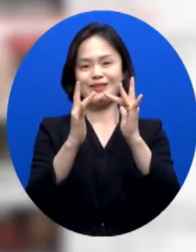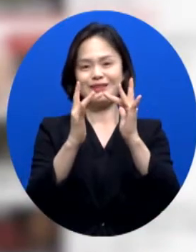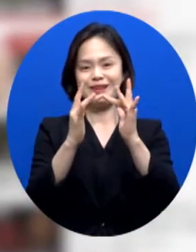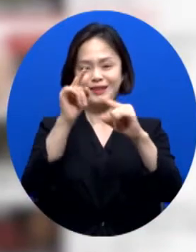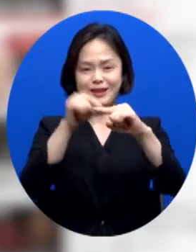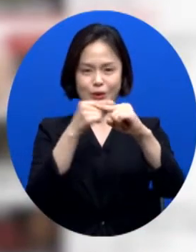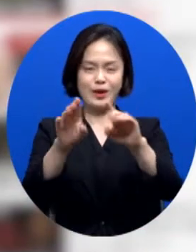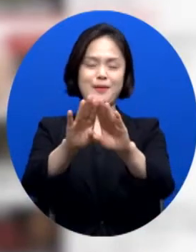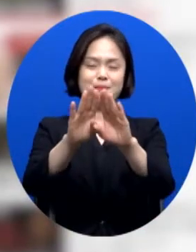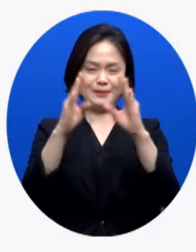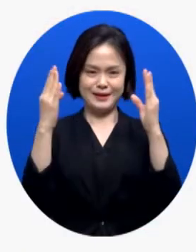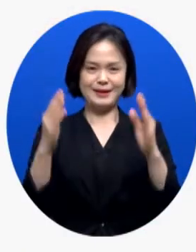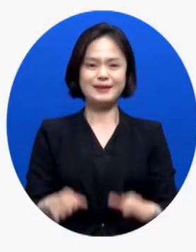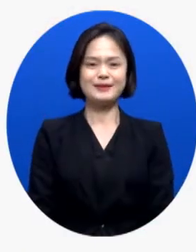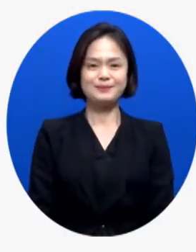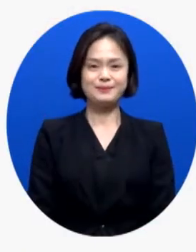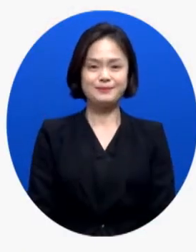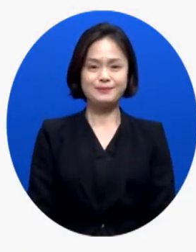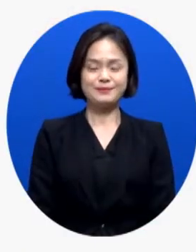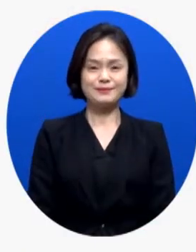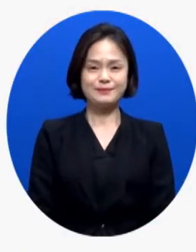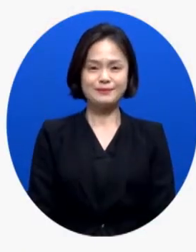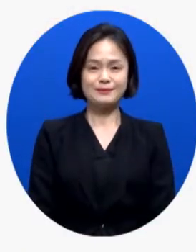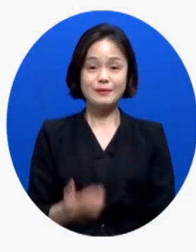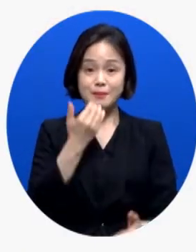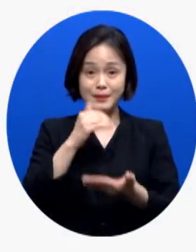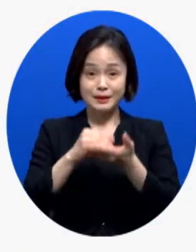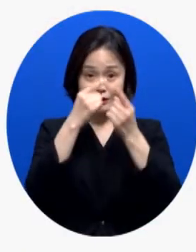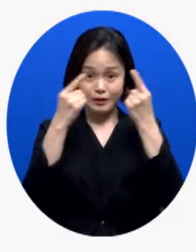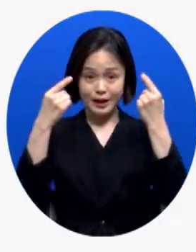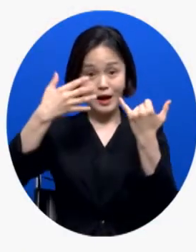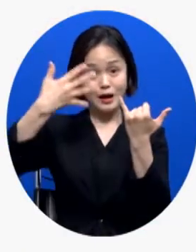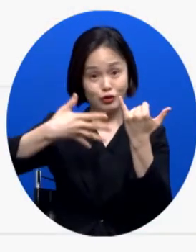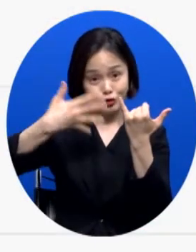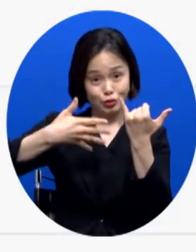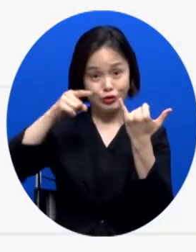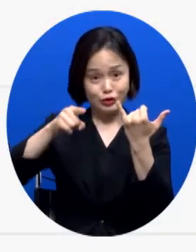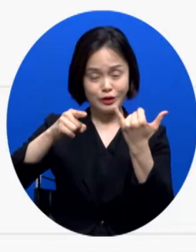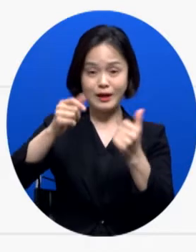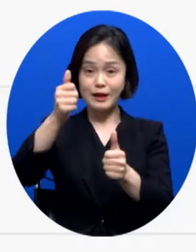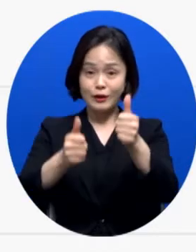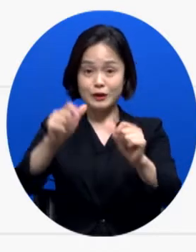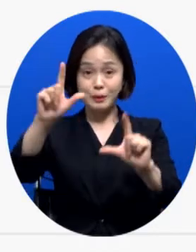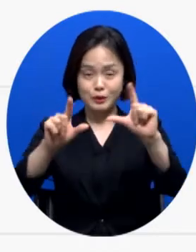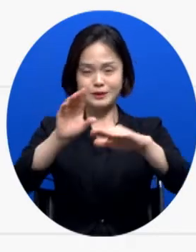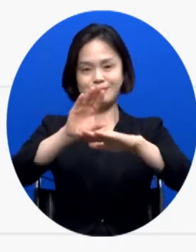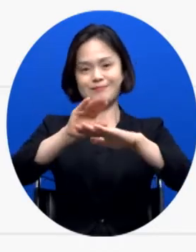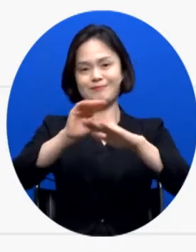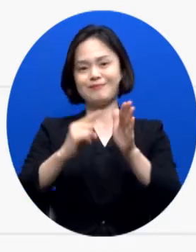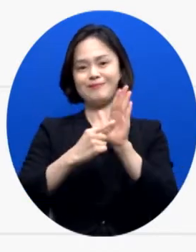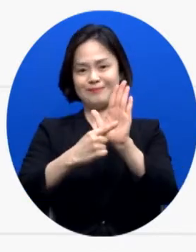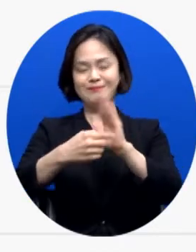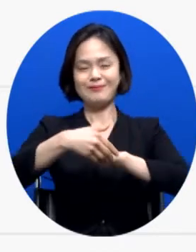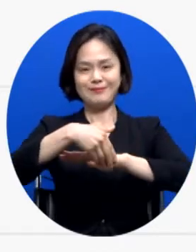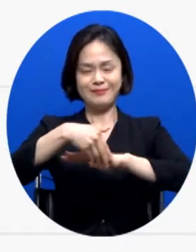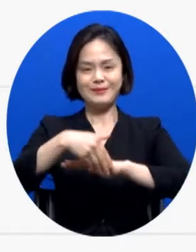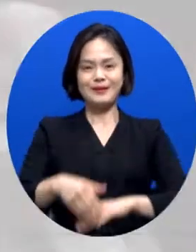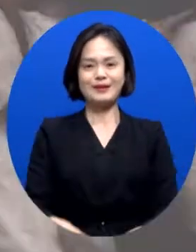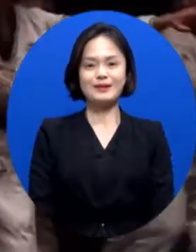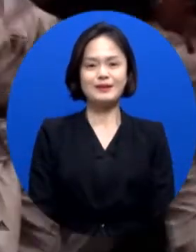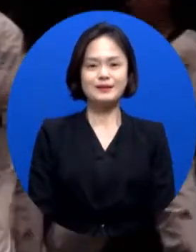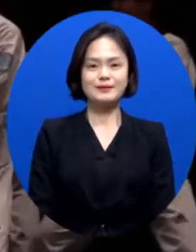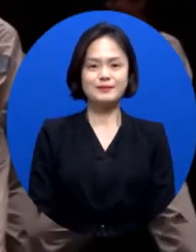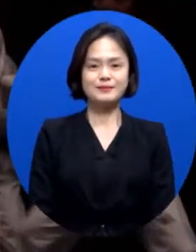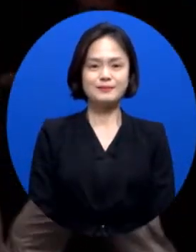결정했으며 백석대학교 공식 유튜브 채널에서 경기 주요 방송이 실시간으로 생중계될 예정입니다.